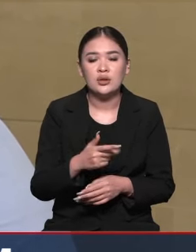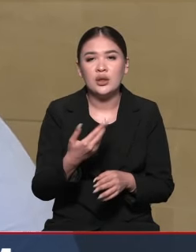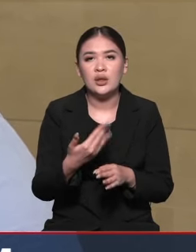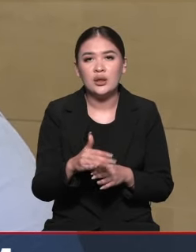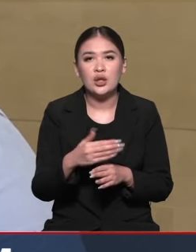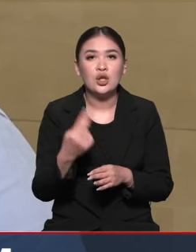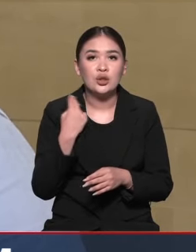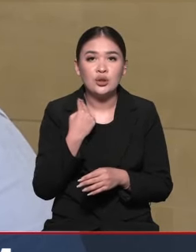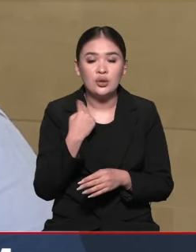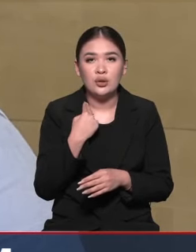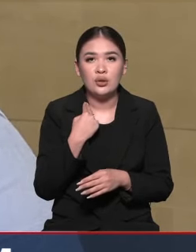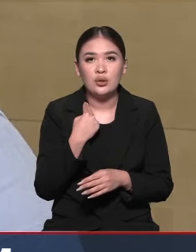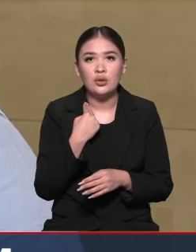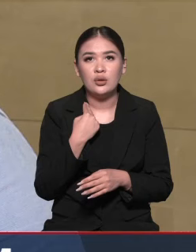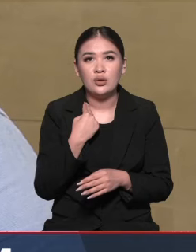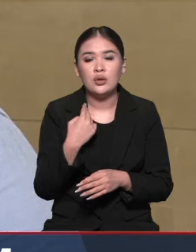долга, то есть нам